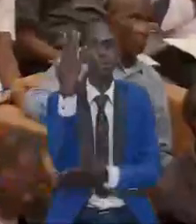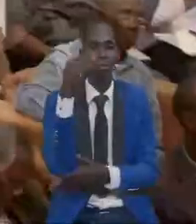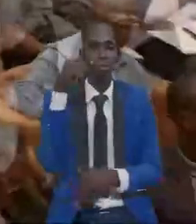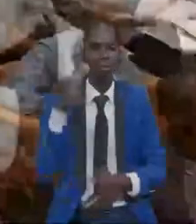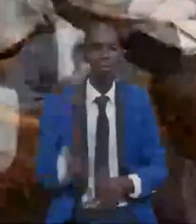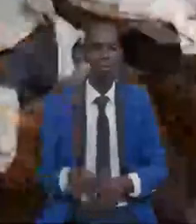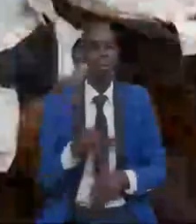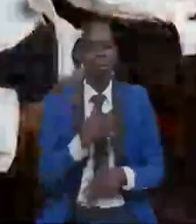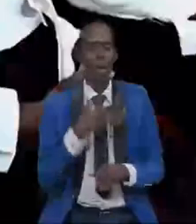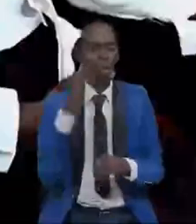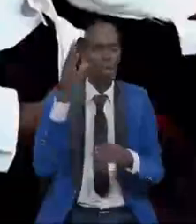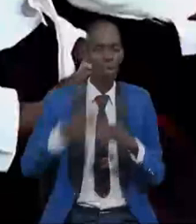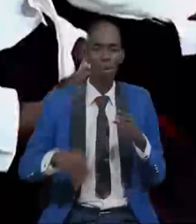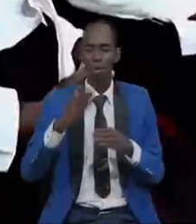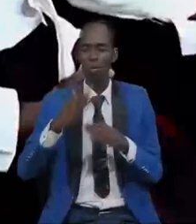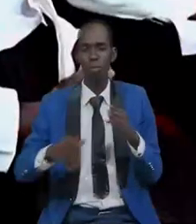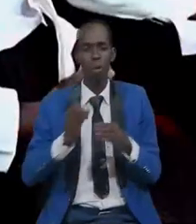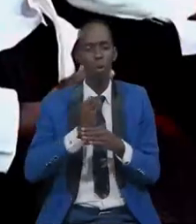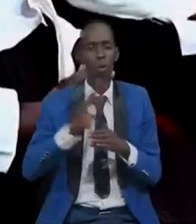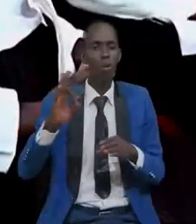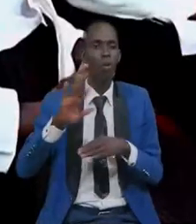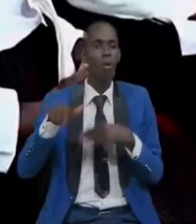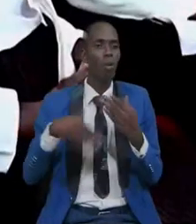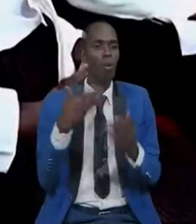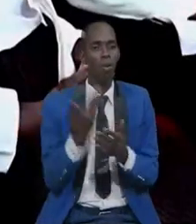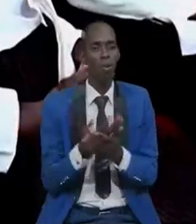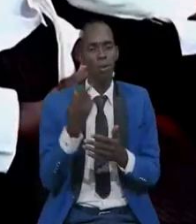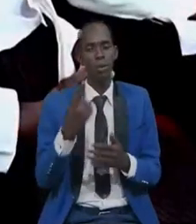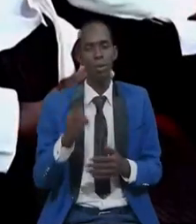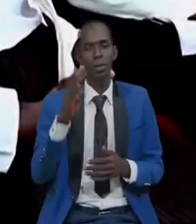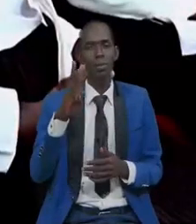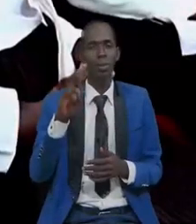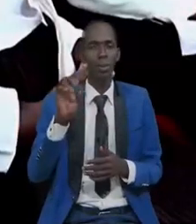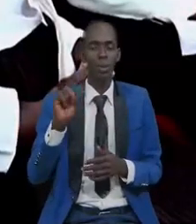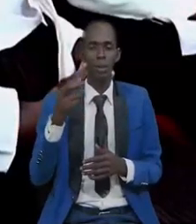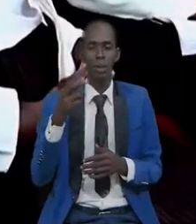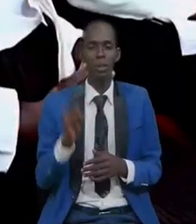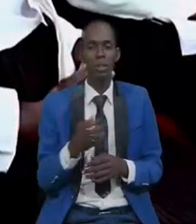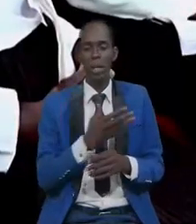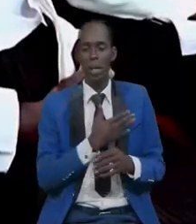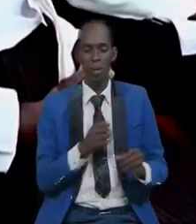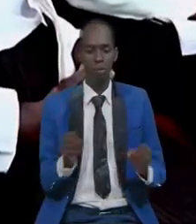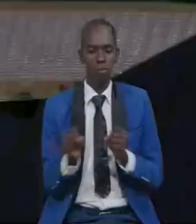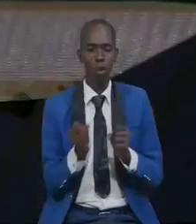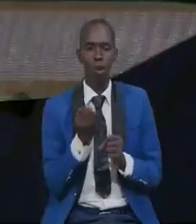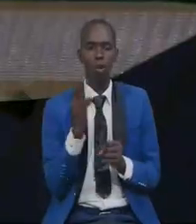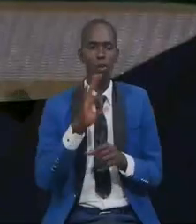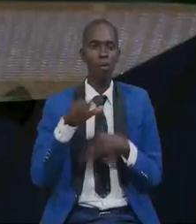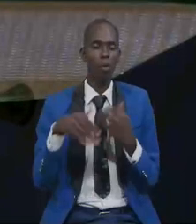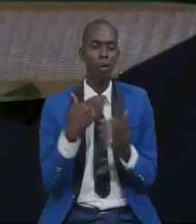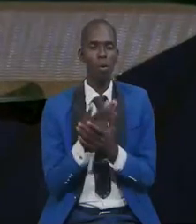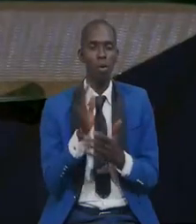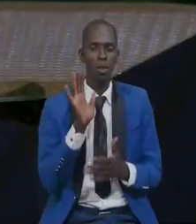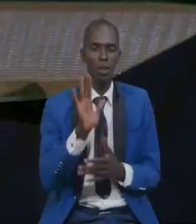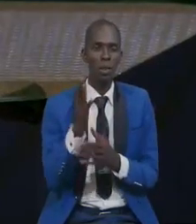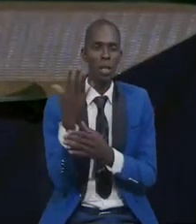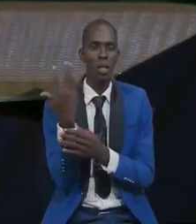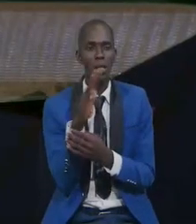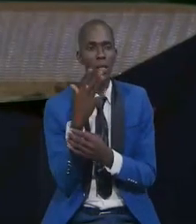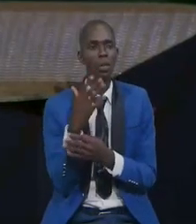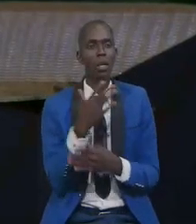branches, secouez le feuillage et dispersez les fruits que les bêtes fuient de